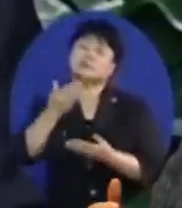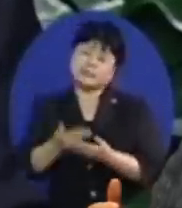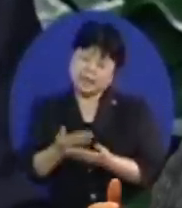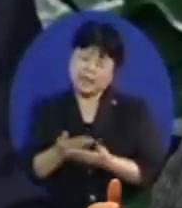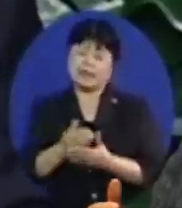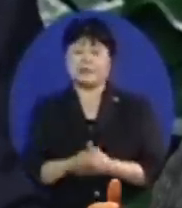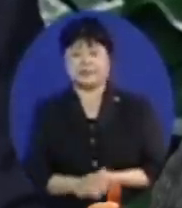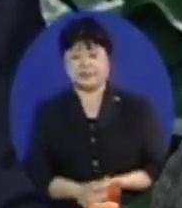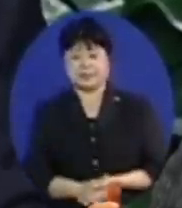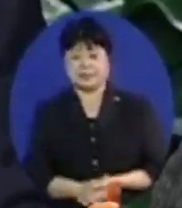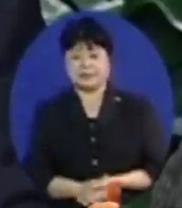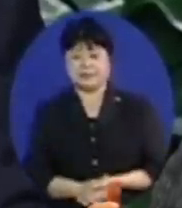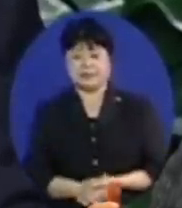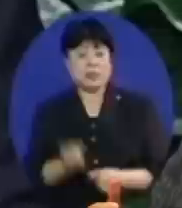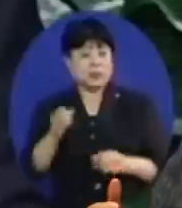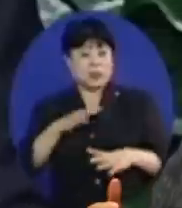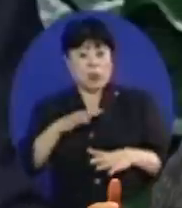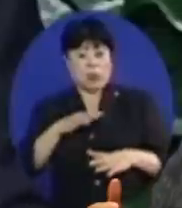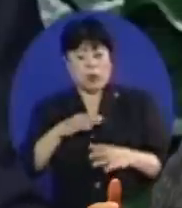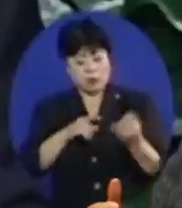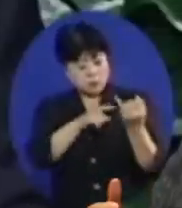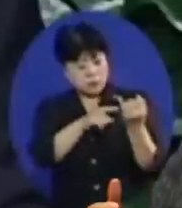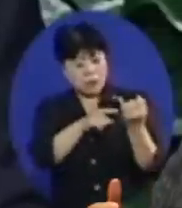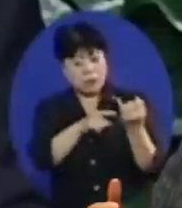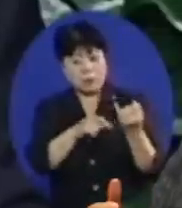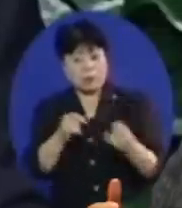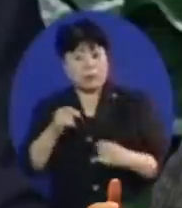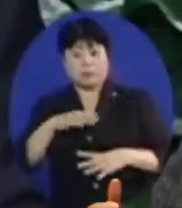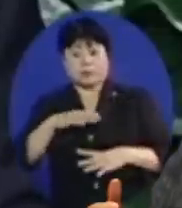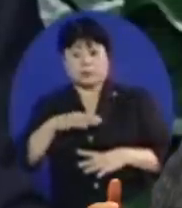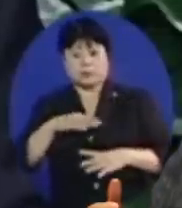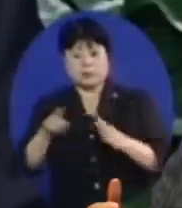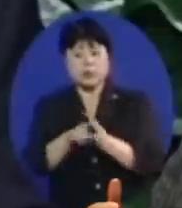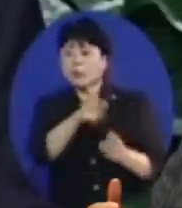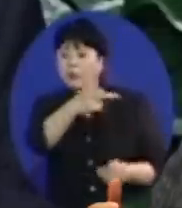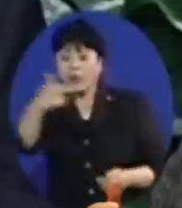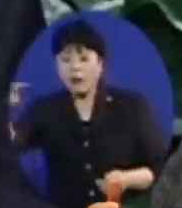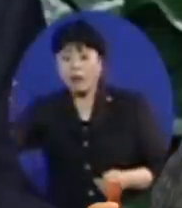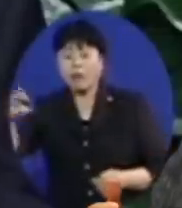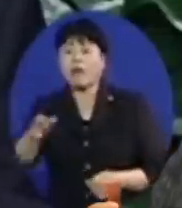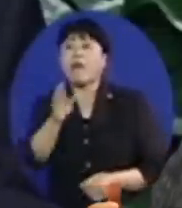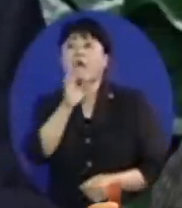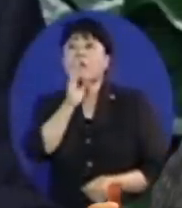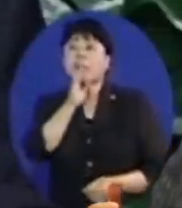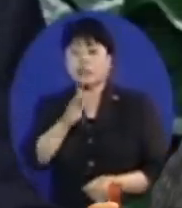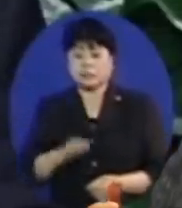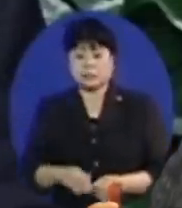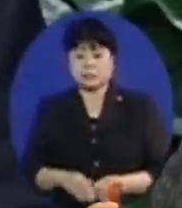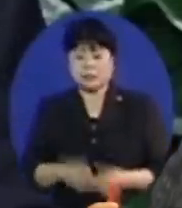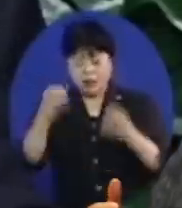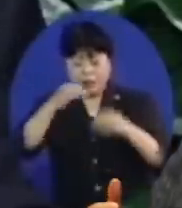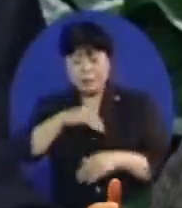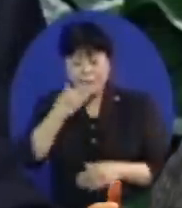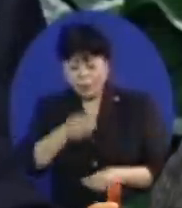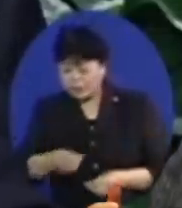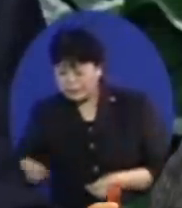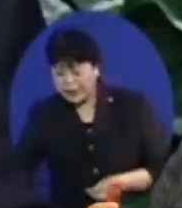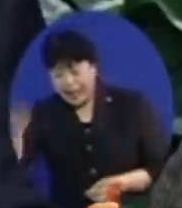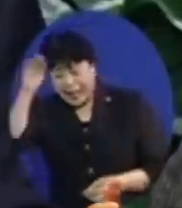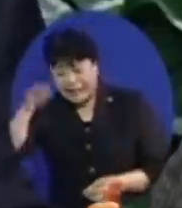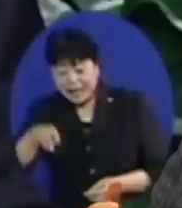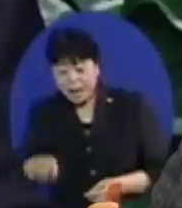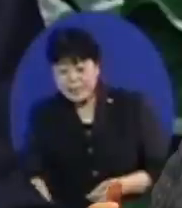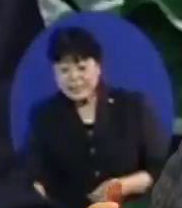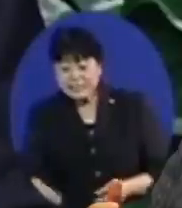얻어먹습니다. 놀라운 여자입니다. 그 말 맞지 않아요? 애들이 밥 먹을 때 밥 흘리니까 밑에 개가